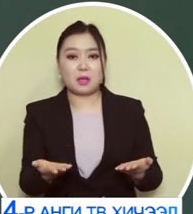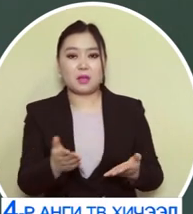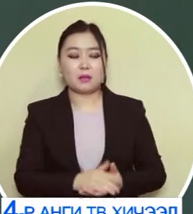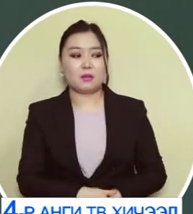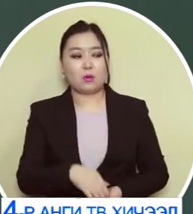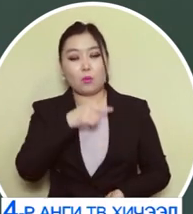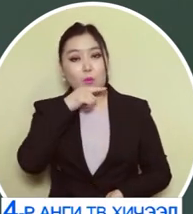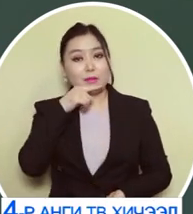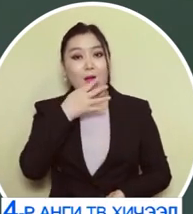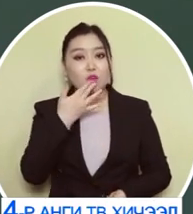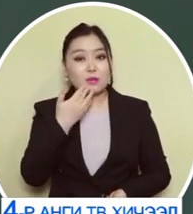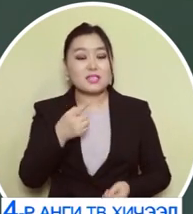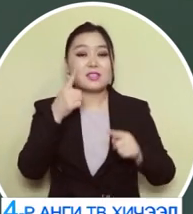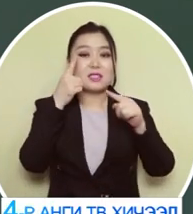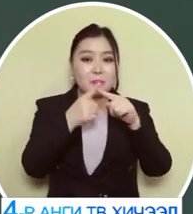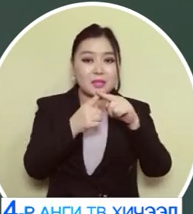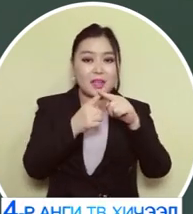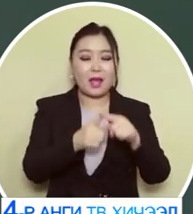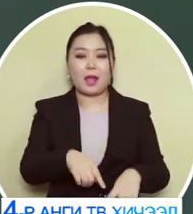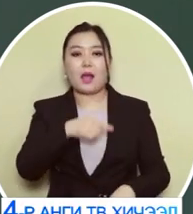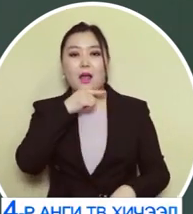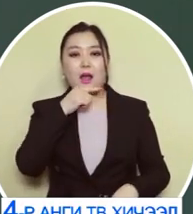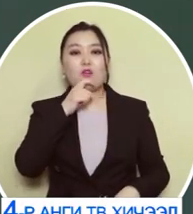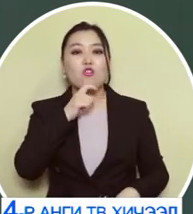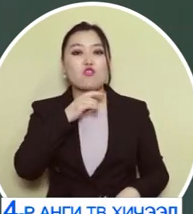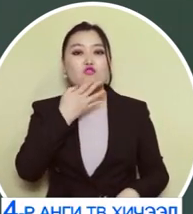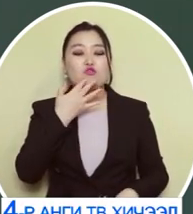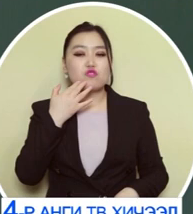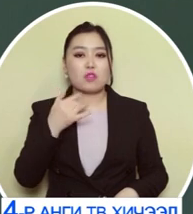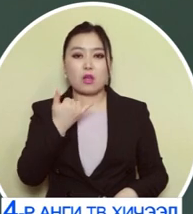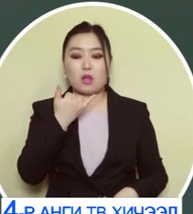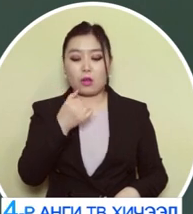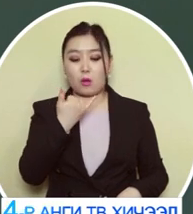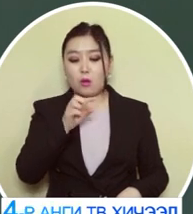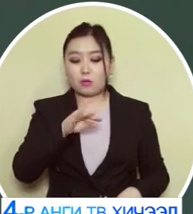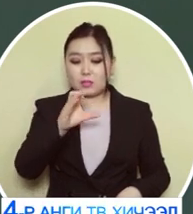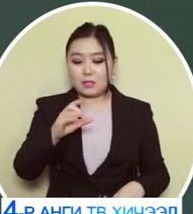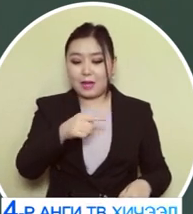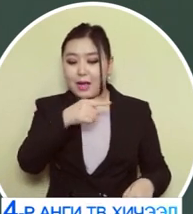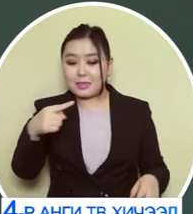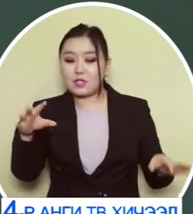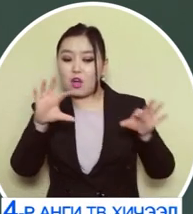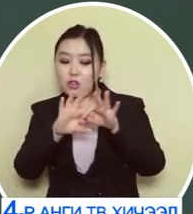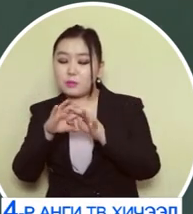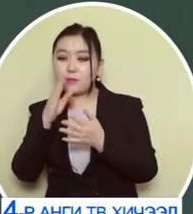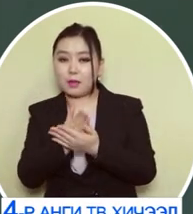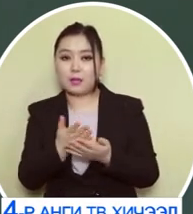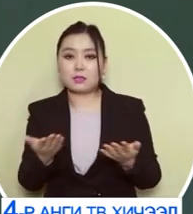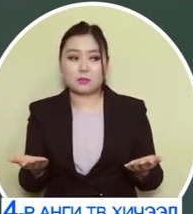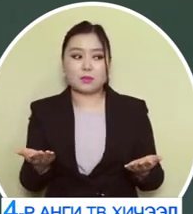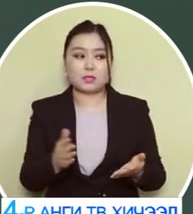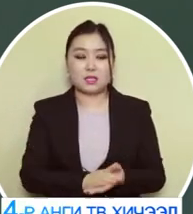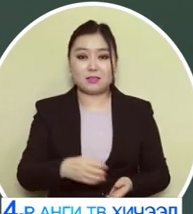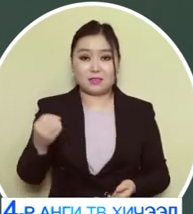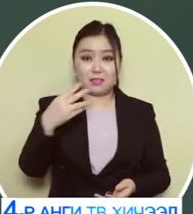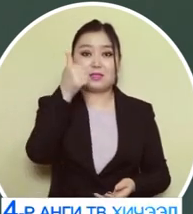Қызыл қосуға көк алу полюсіне жалғанды. Бұл электр шамы